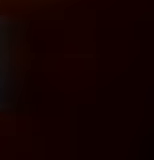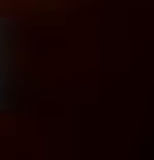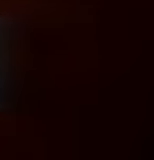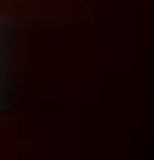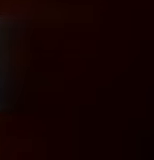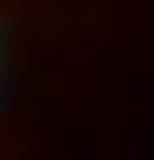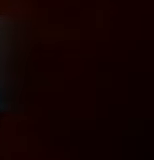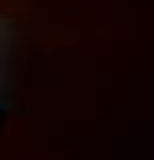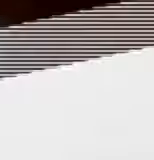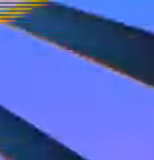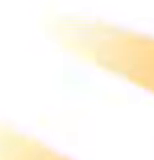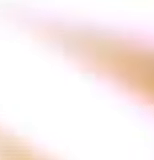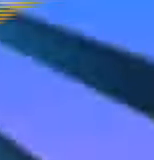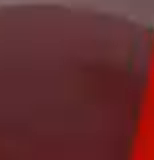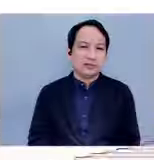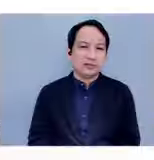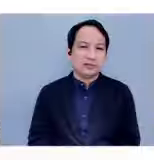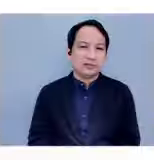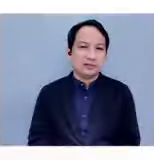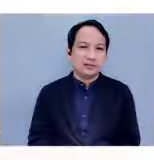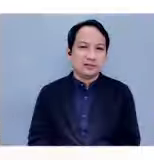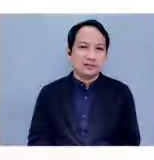dala?